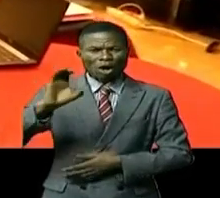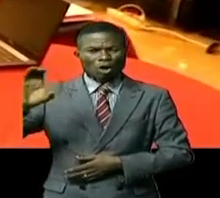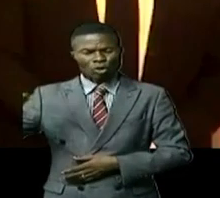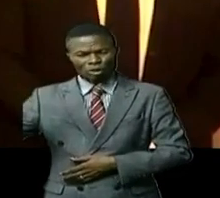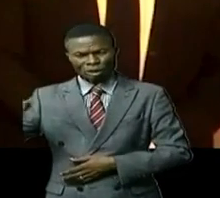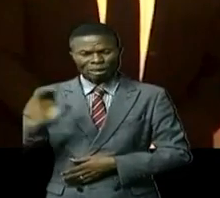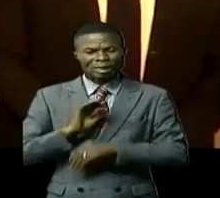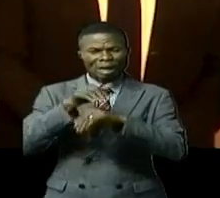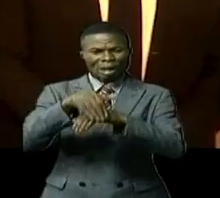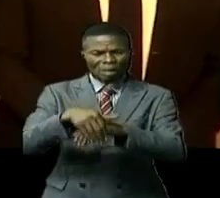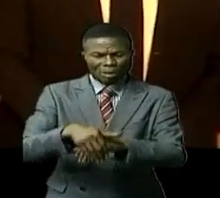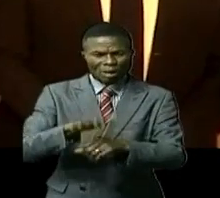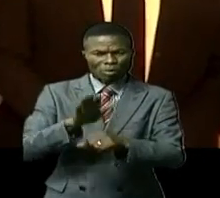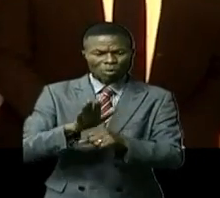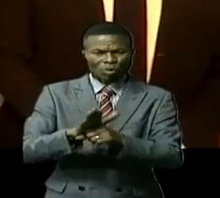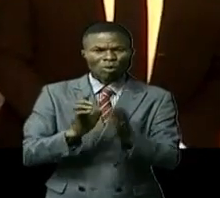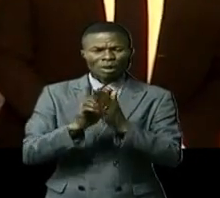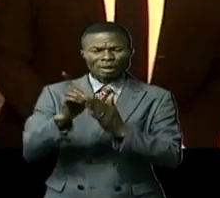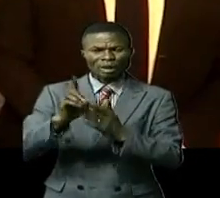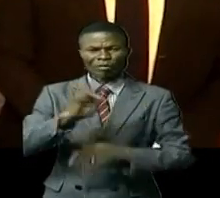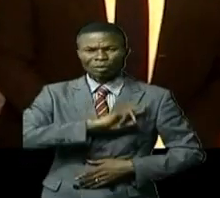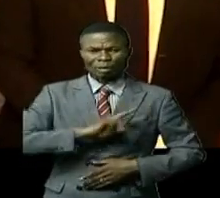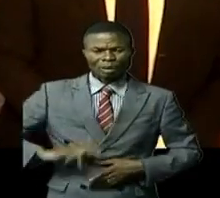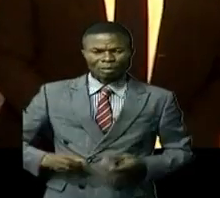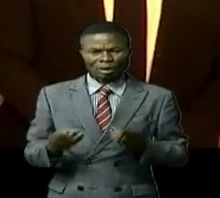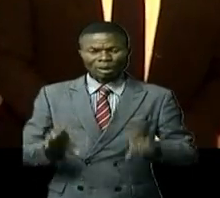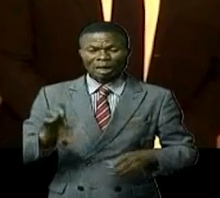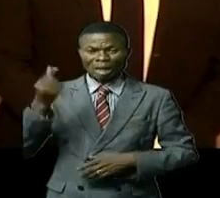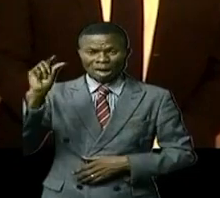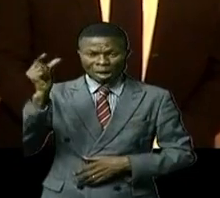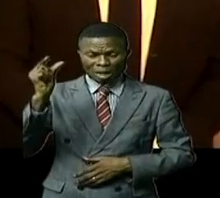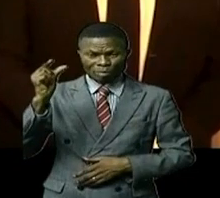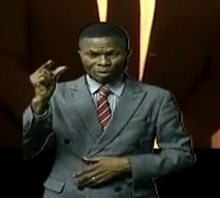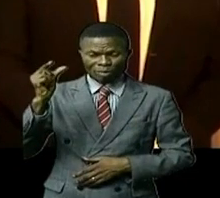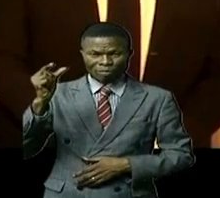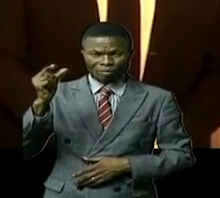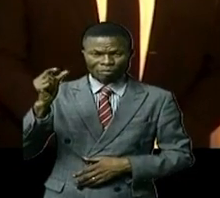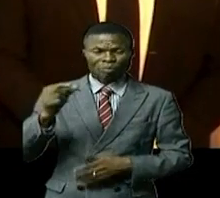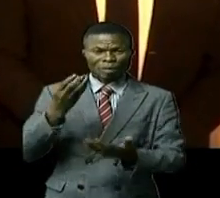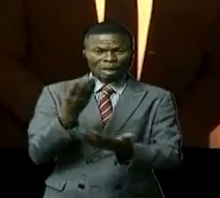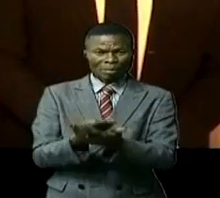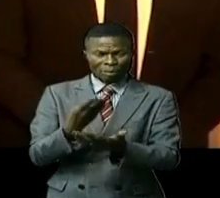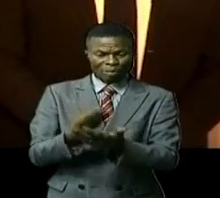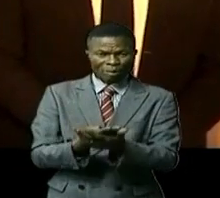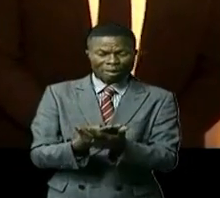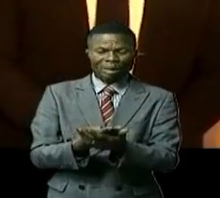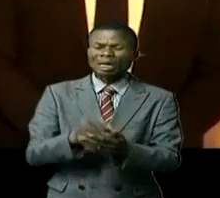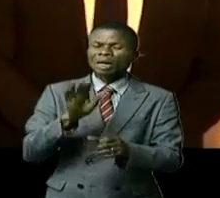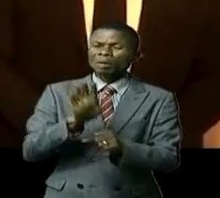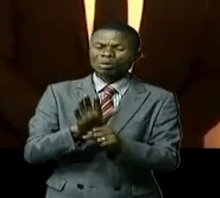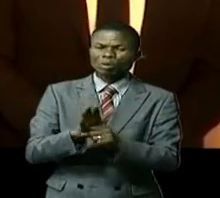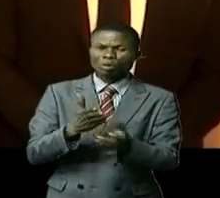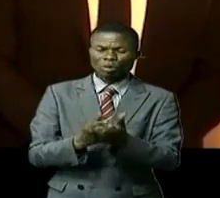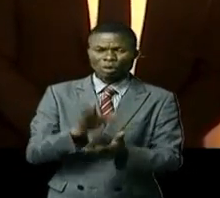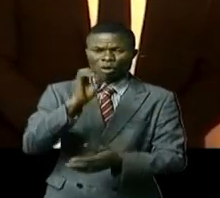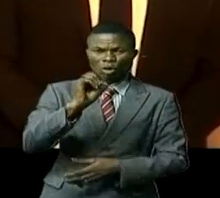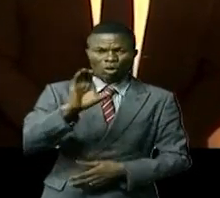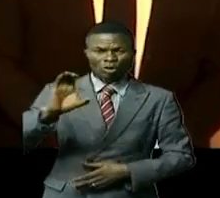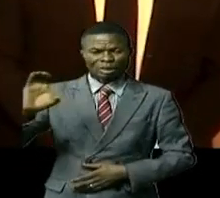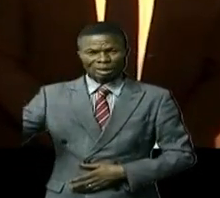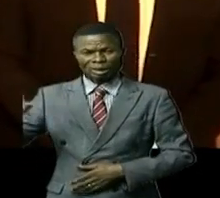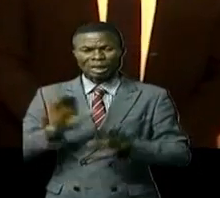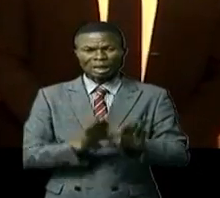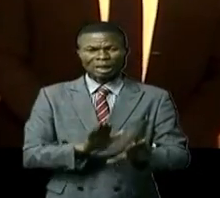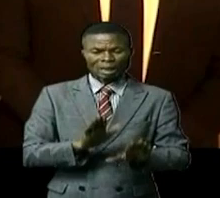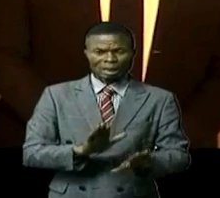gouvernement. Comme vous le savez, nos mines contribuent dans notre budget énormément et l'OCC, en tant que